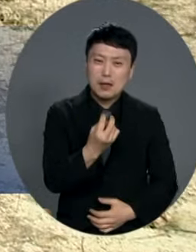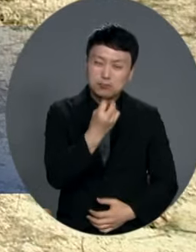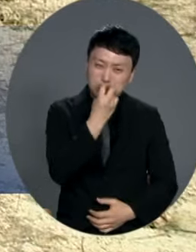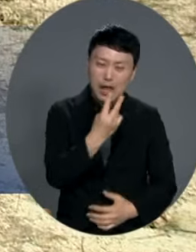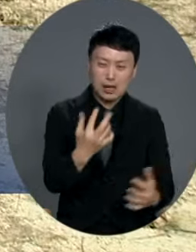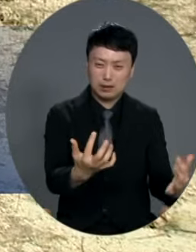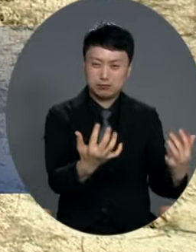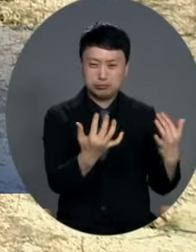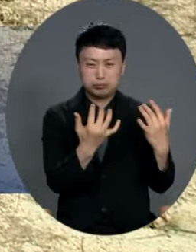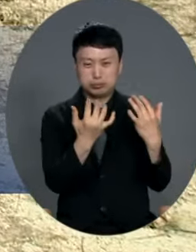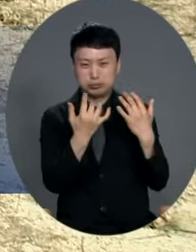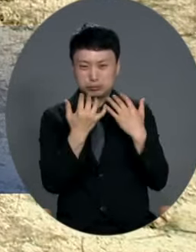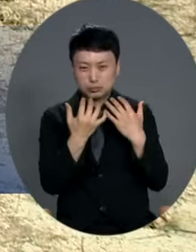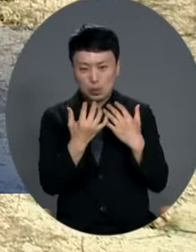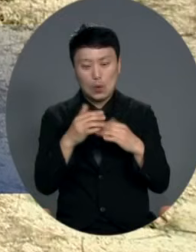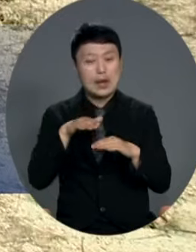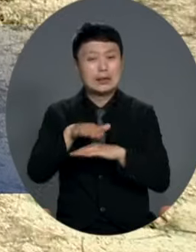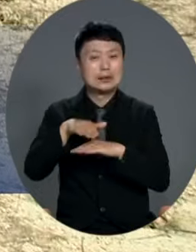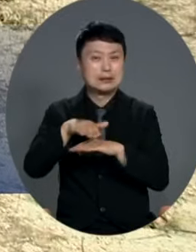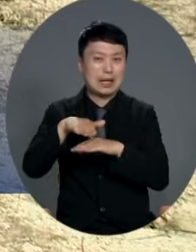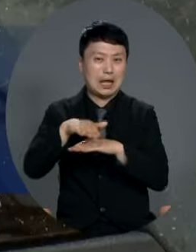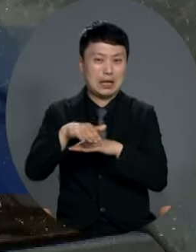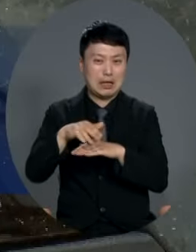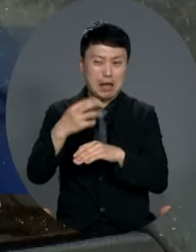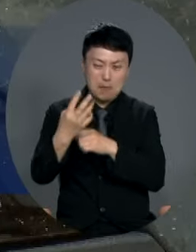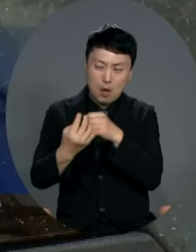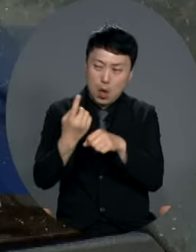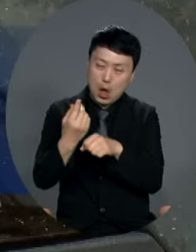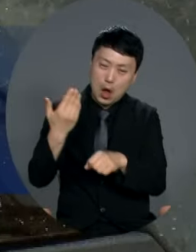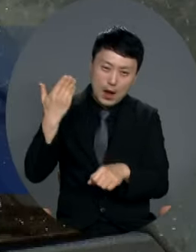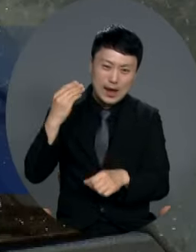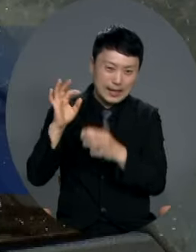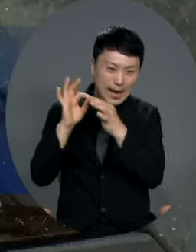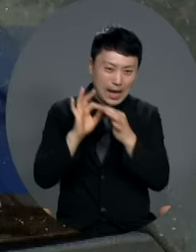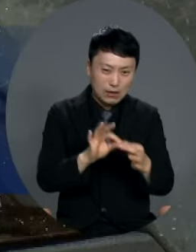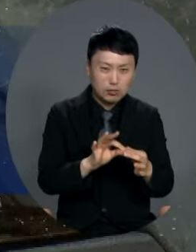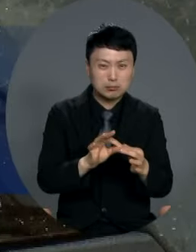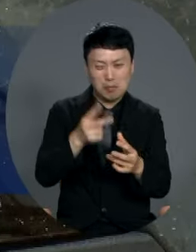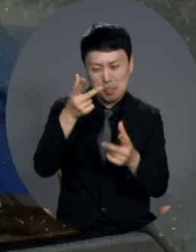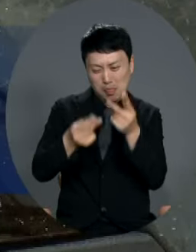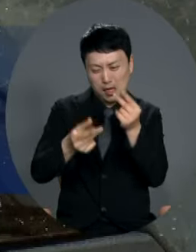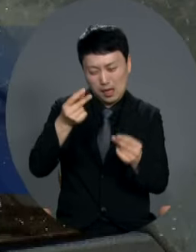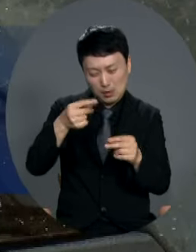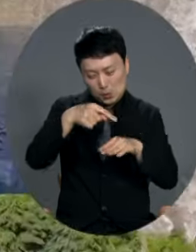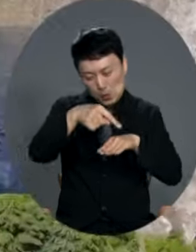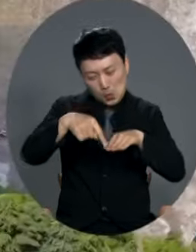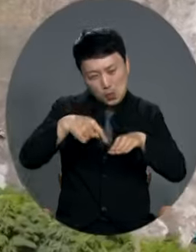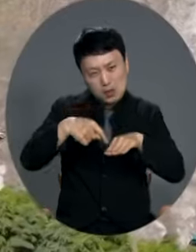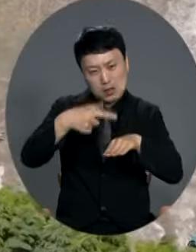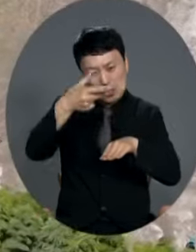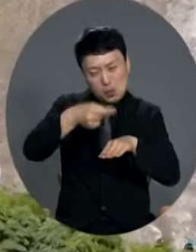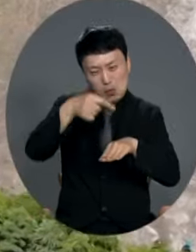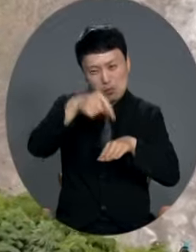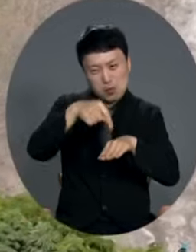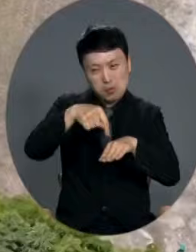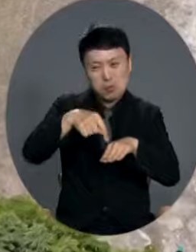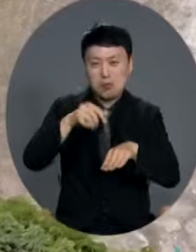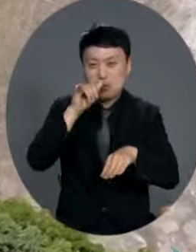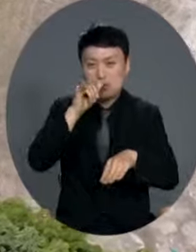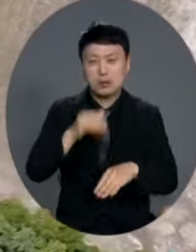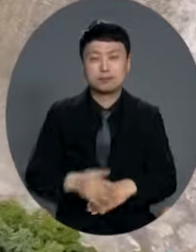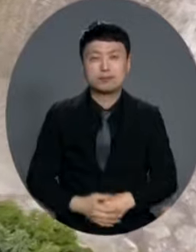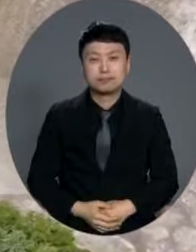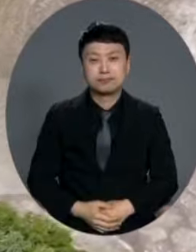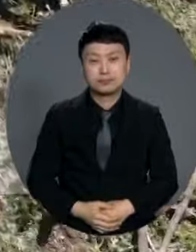그렇고 그다음에 차. 차가 몇 년 동안에 완전히 앞이 안 보일 정도로. 반면 일부